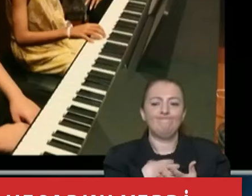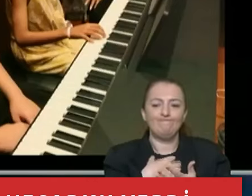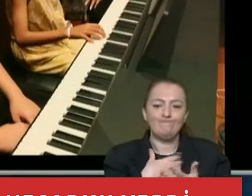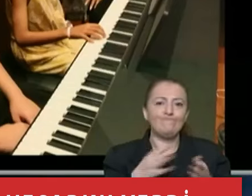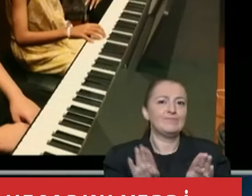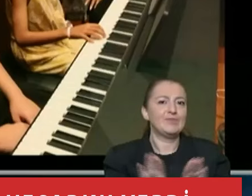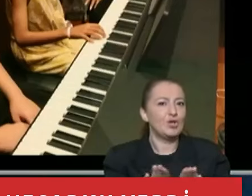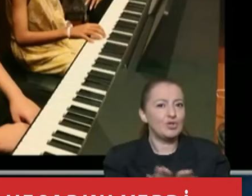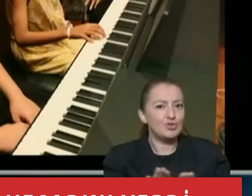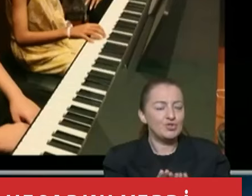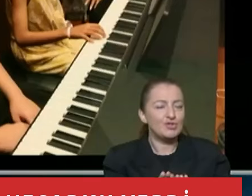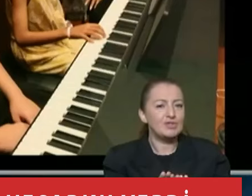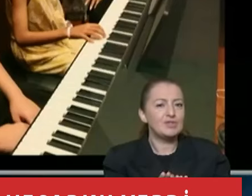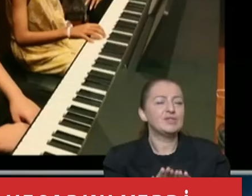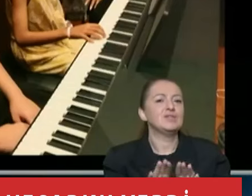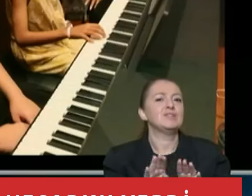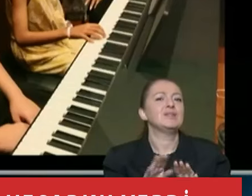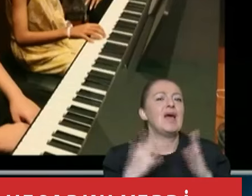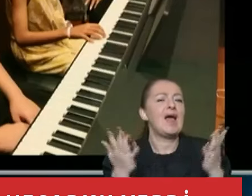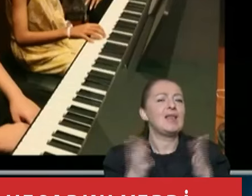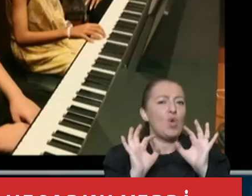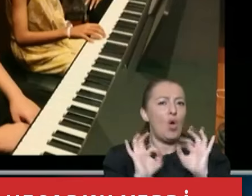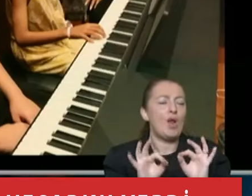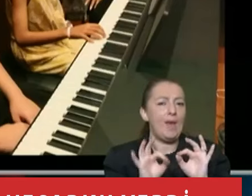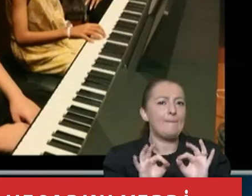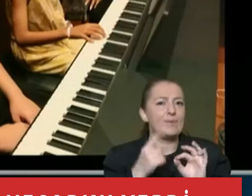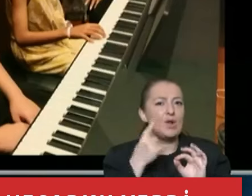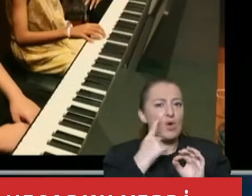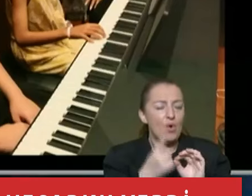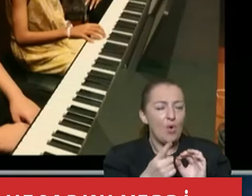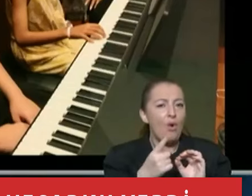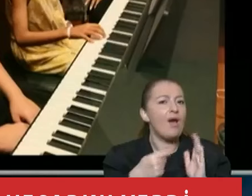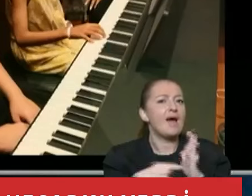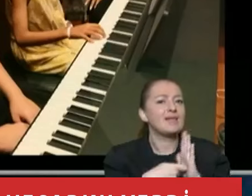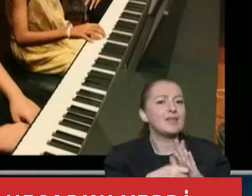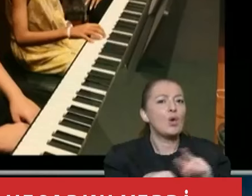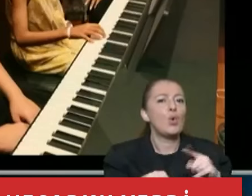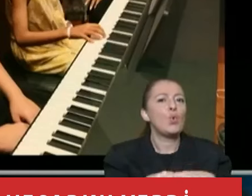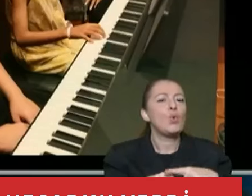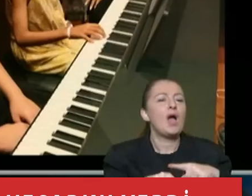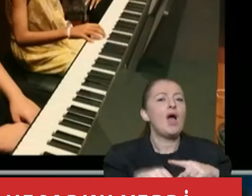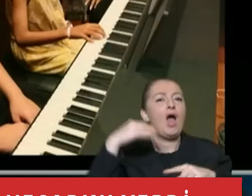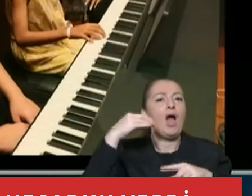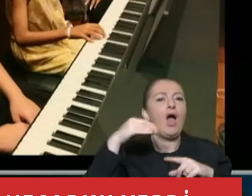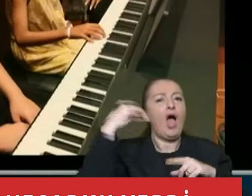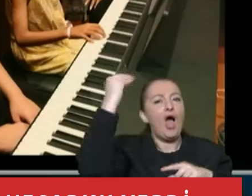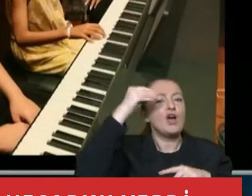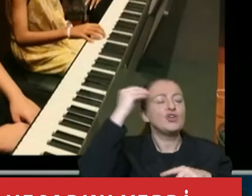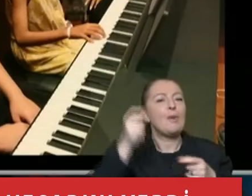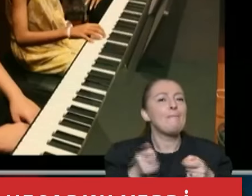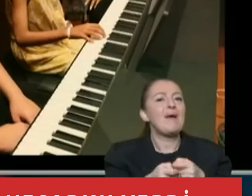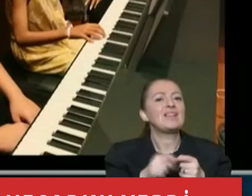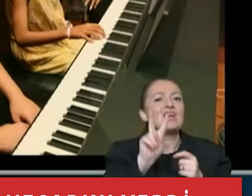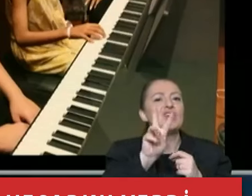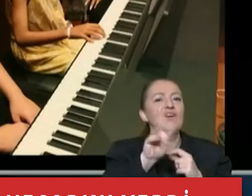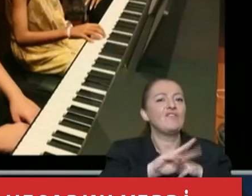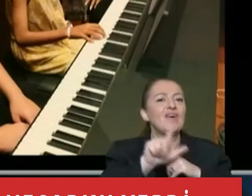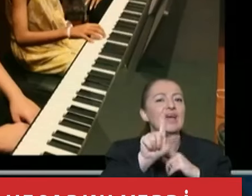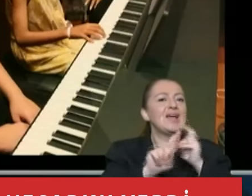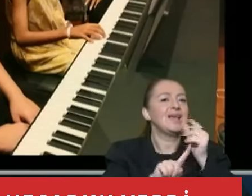eşitliğin en önemli simgelerinden Hünkar Hacı Bektaşi Veli'yi 3 günlük serçeşme festivaliyle yad